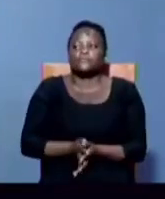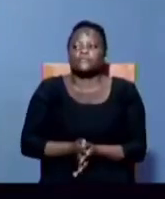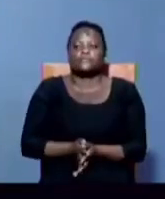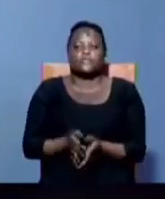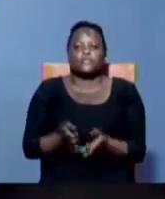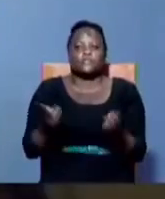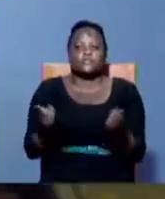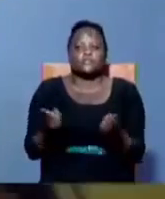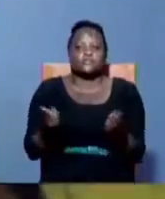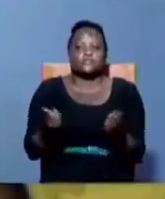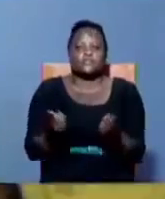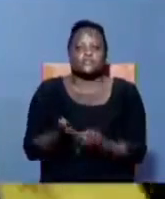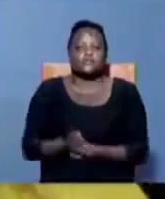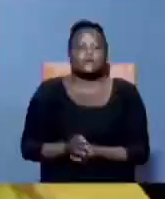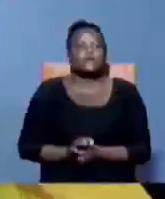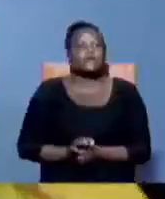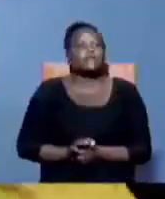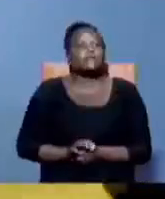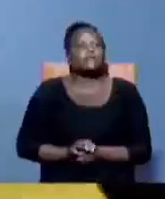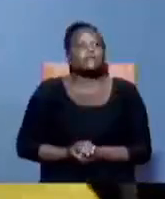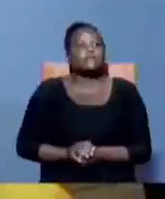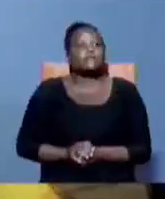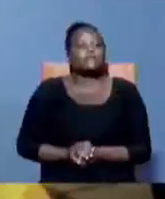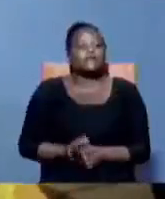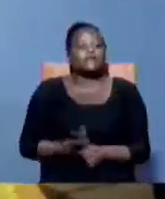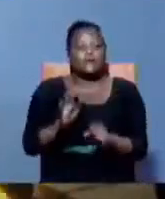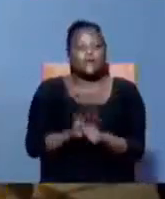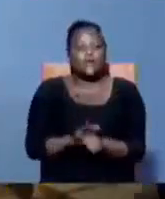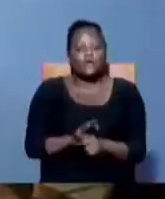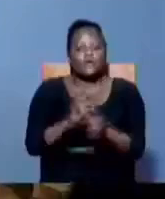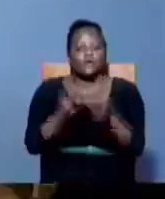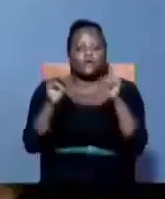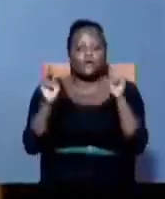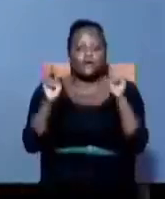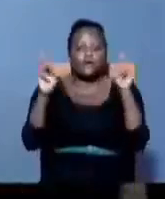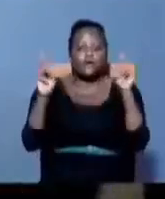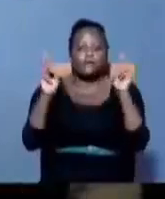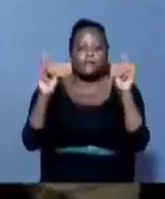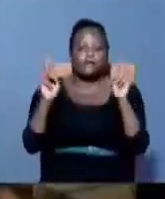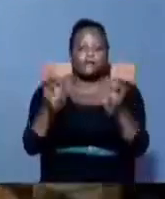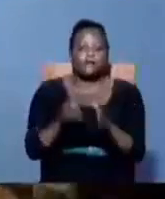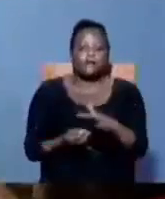Sawa sawa na wingi wa rehema na fadhili zake.